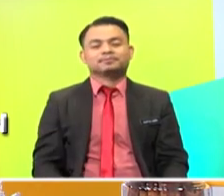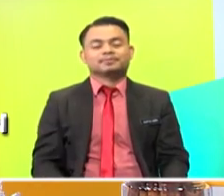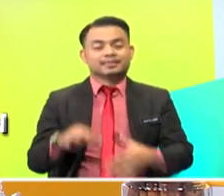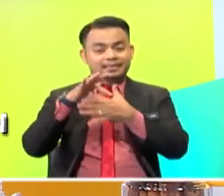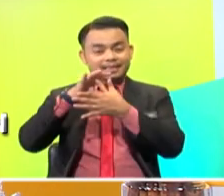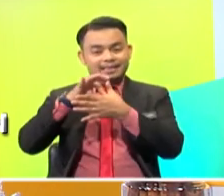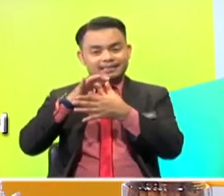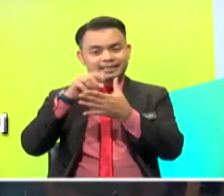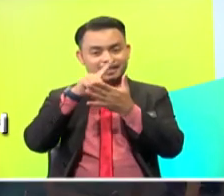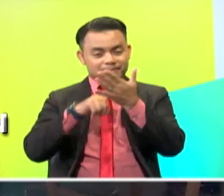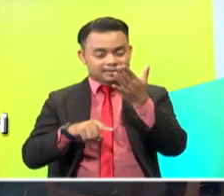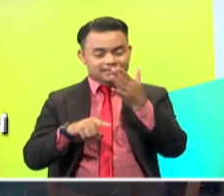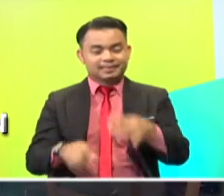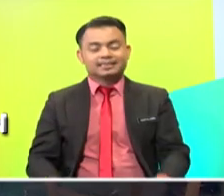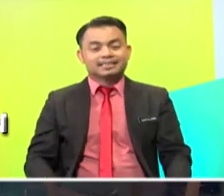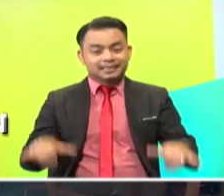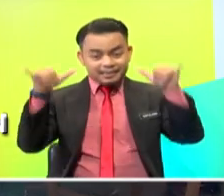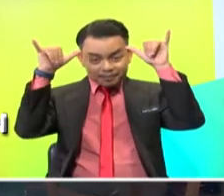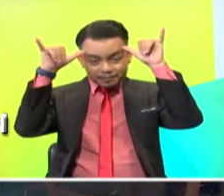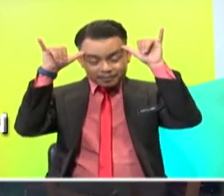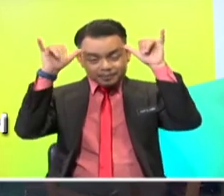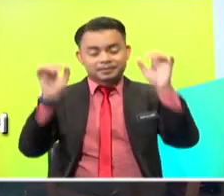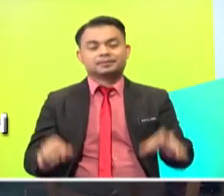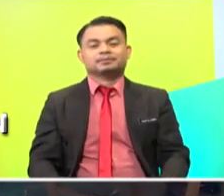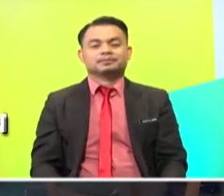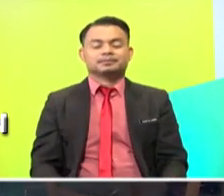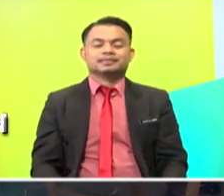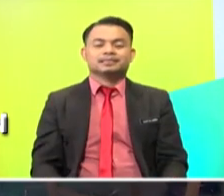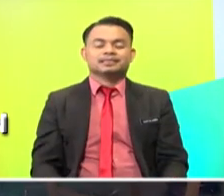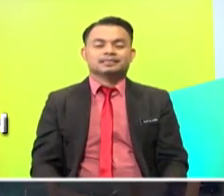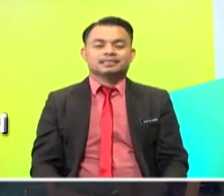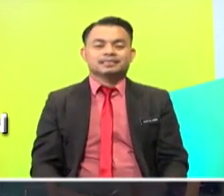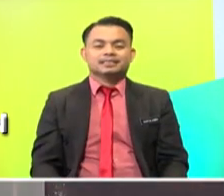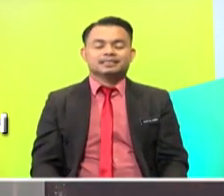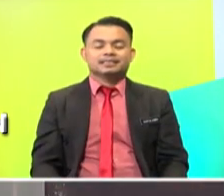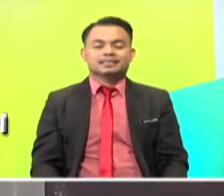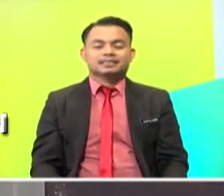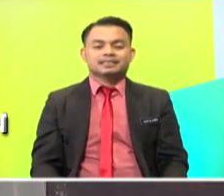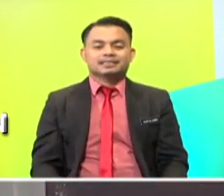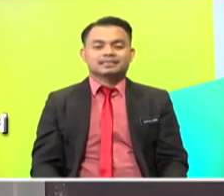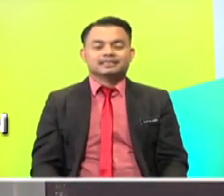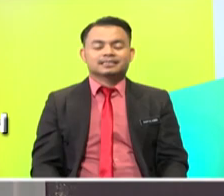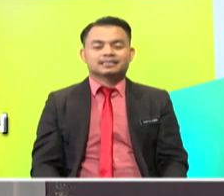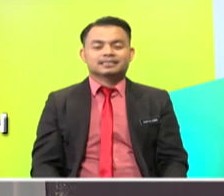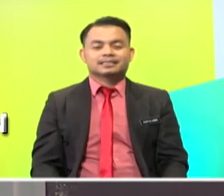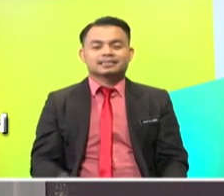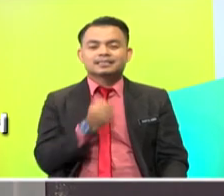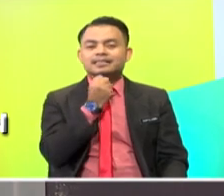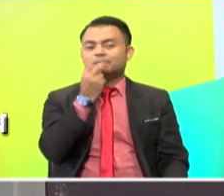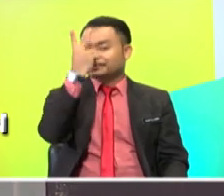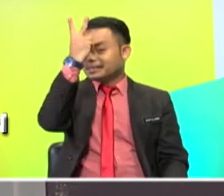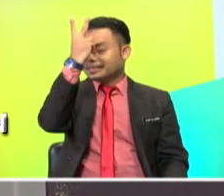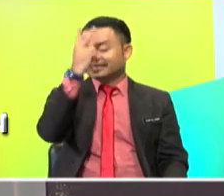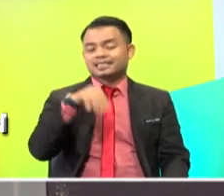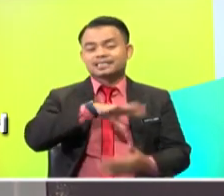daging-daging apel daging lembu ada gelembung daging HAM by itu